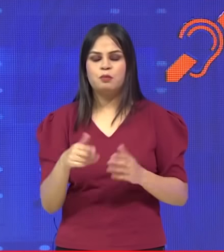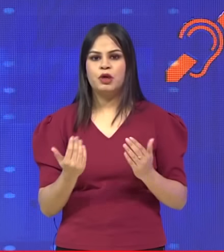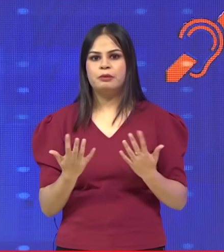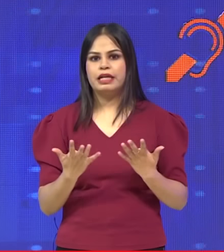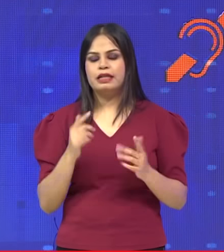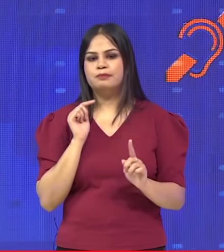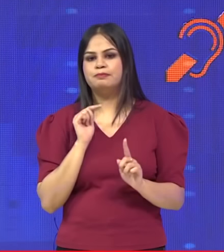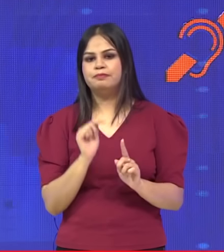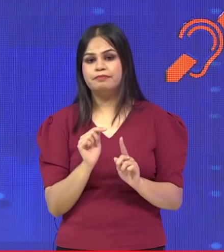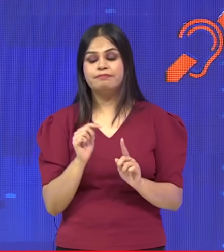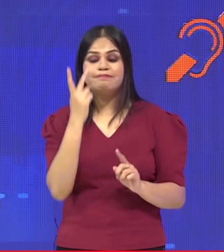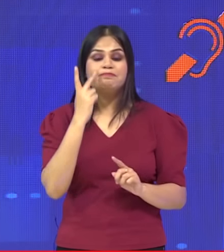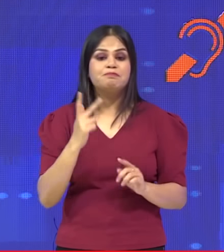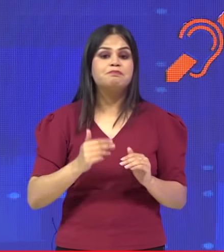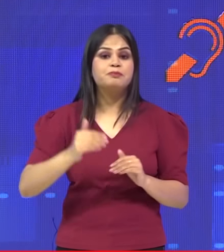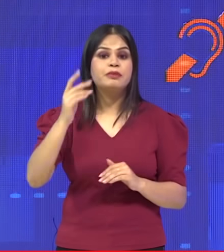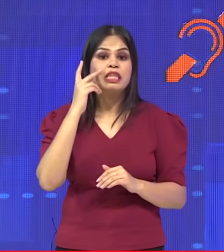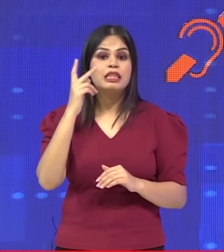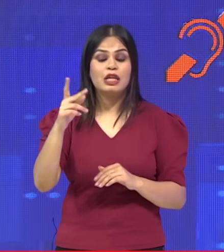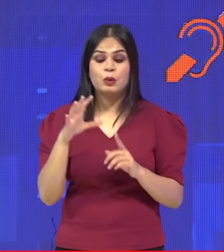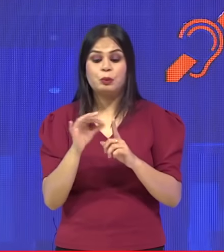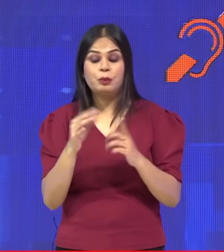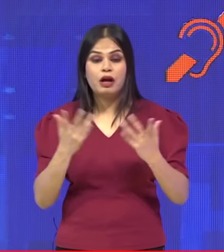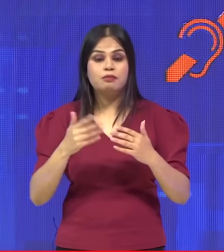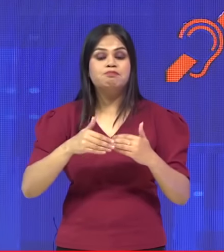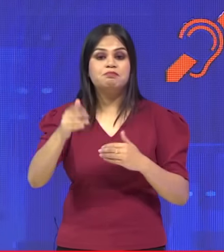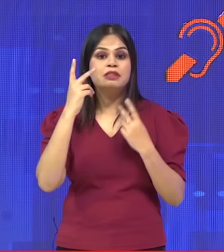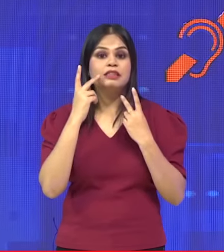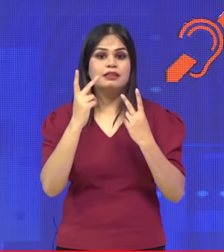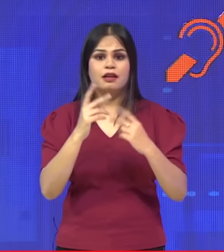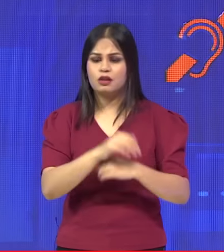तो अब देखेंगे सर क्या करें क्या करें